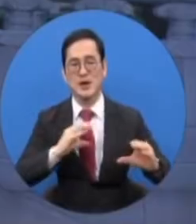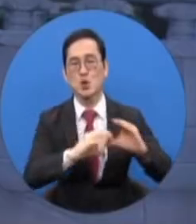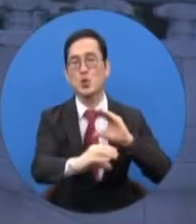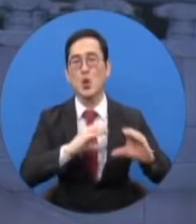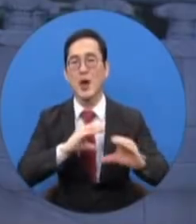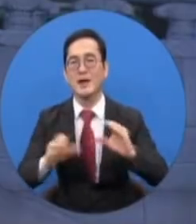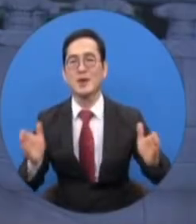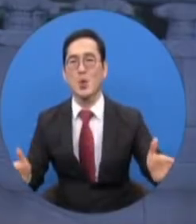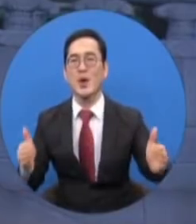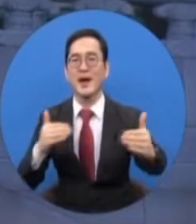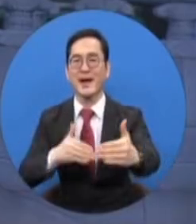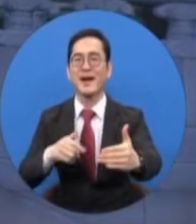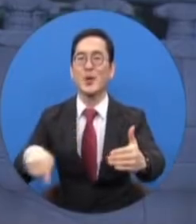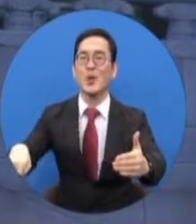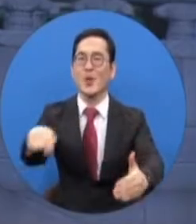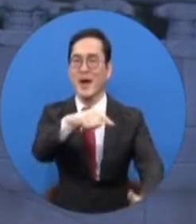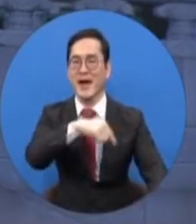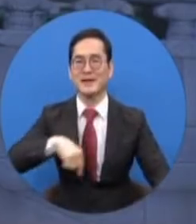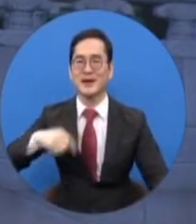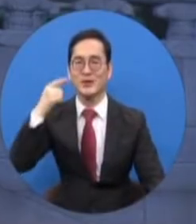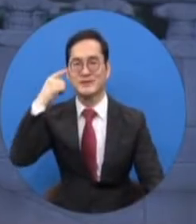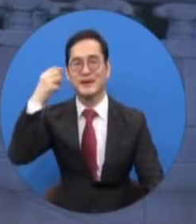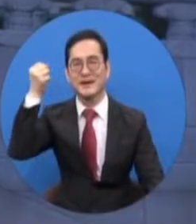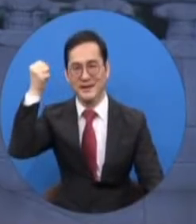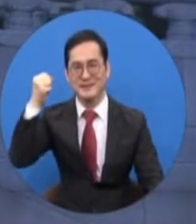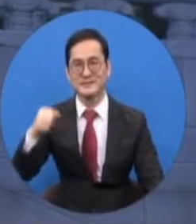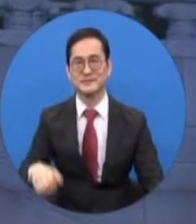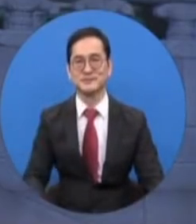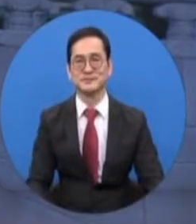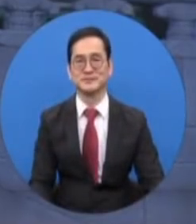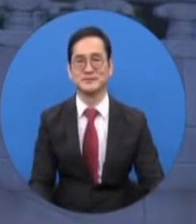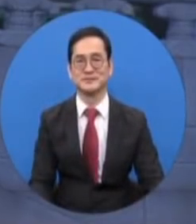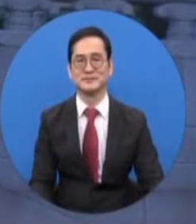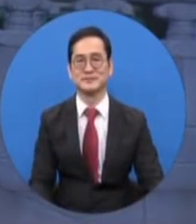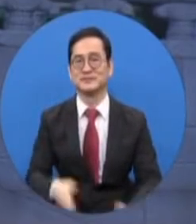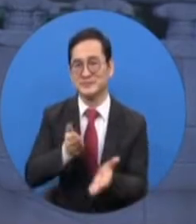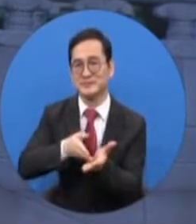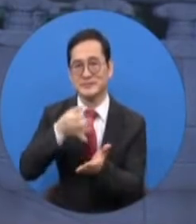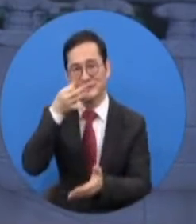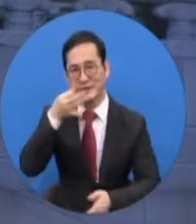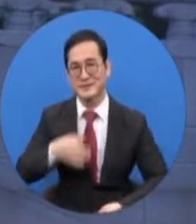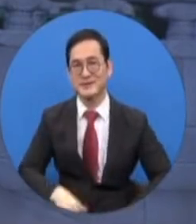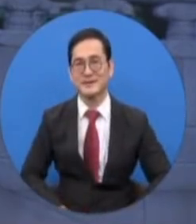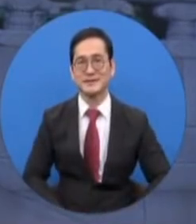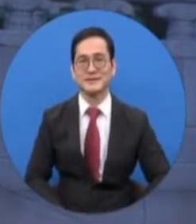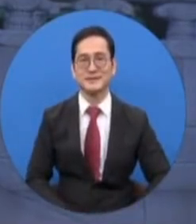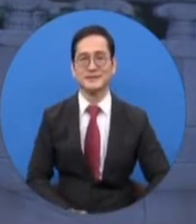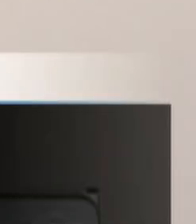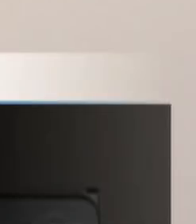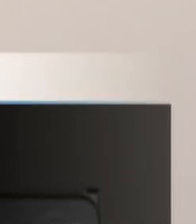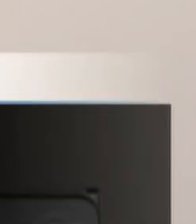위한 공간으로 재편하겠다라는 의지로 보입니다. 김은혜 대변인 이야기 들어보시죠.